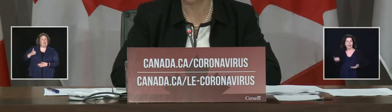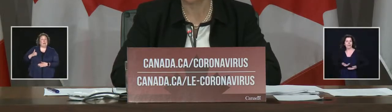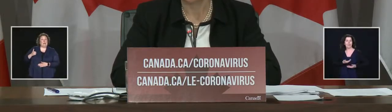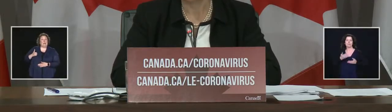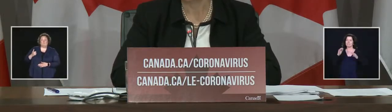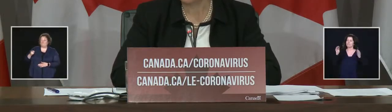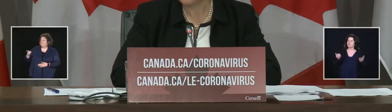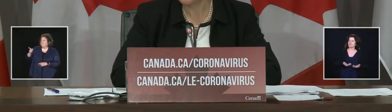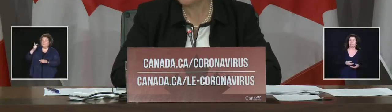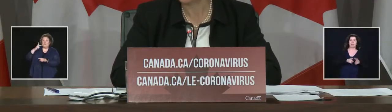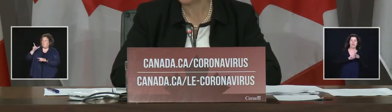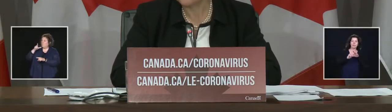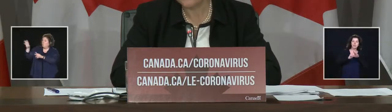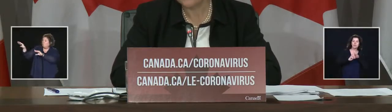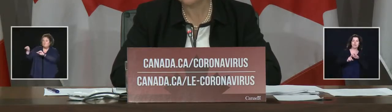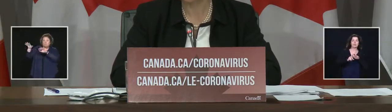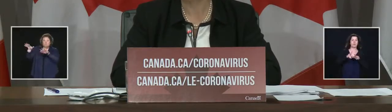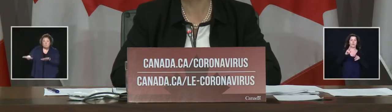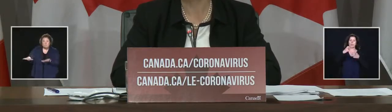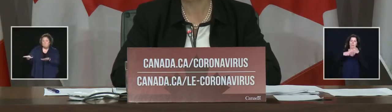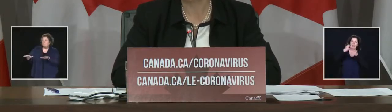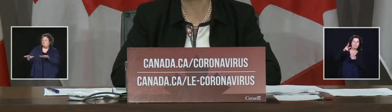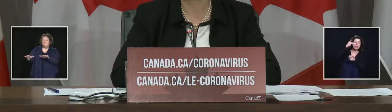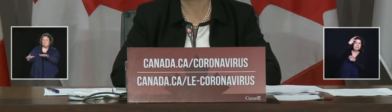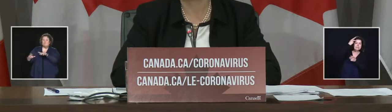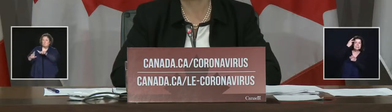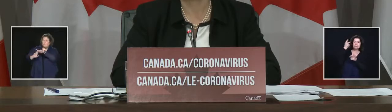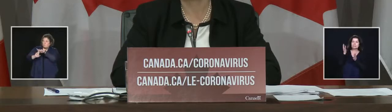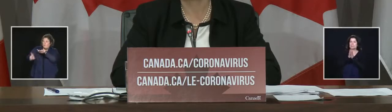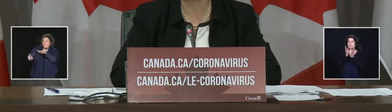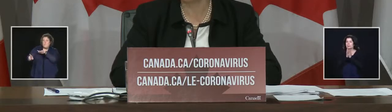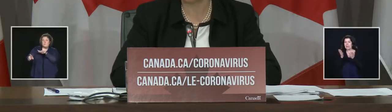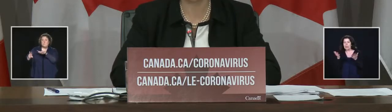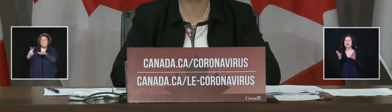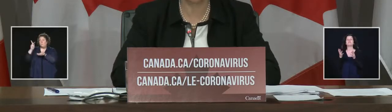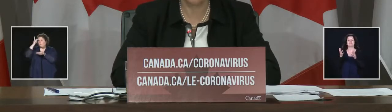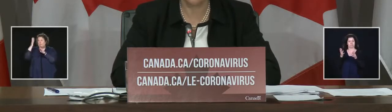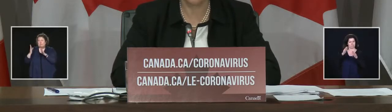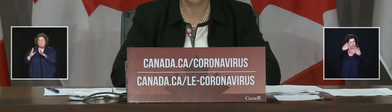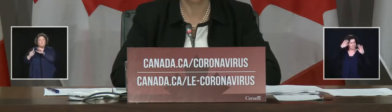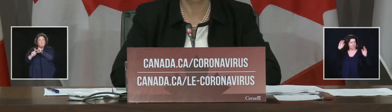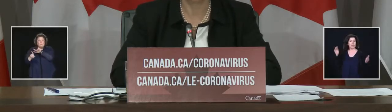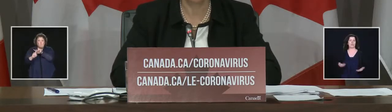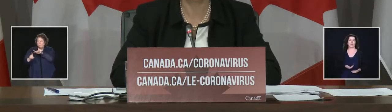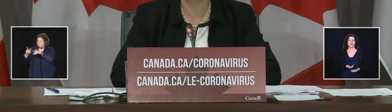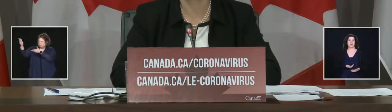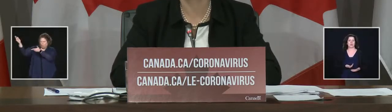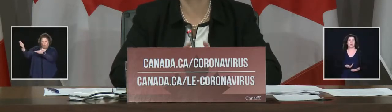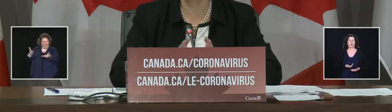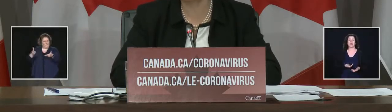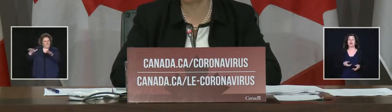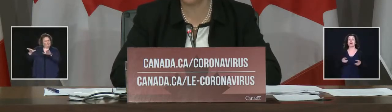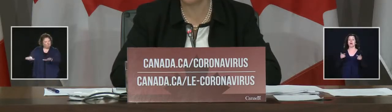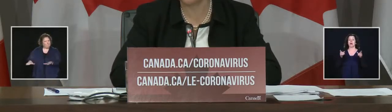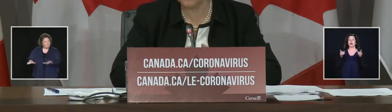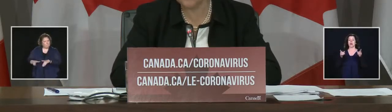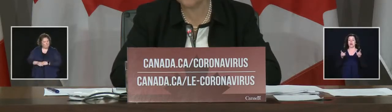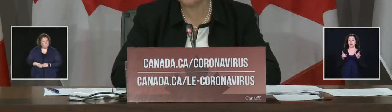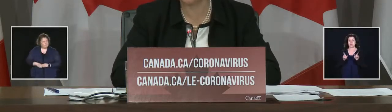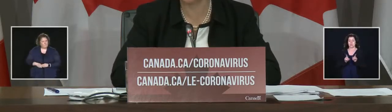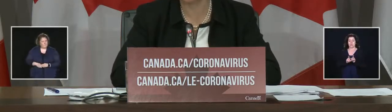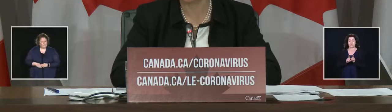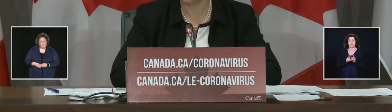d'asile. Nous comprenons aussi le travail extraordinaire que les